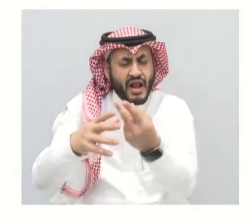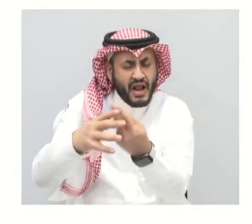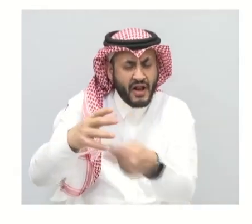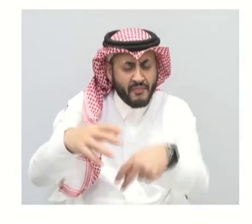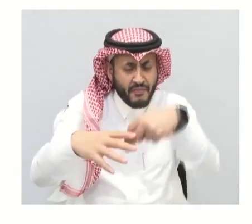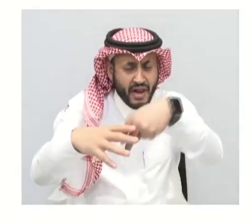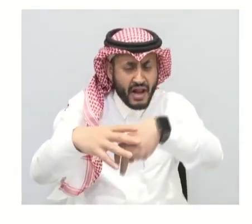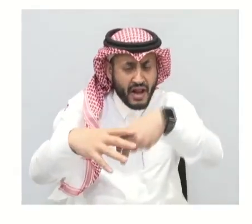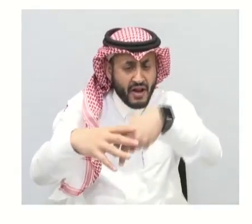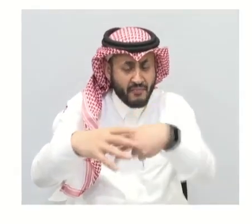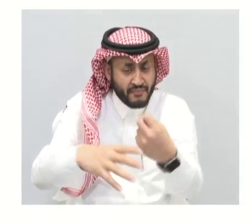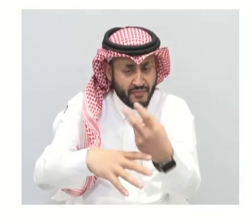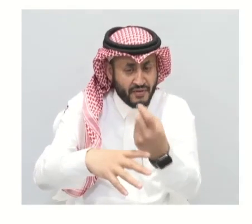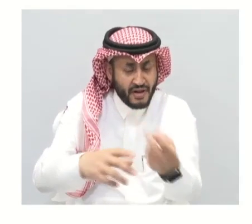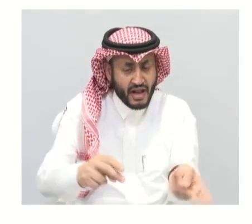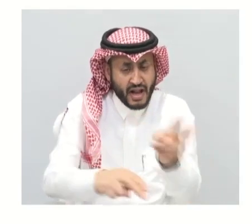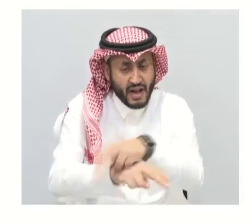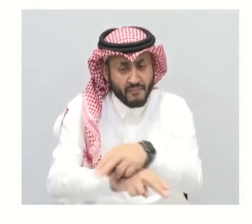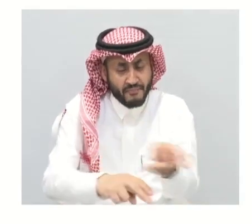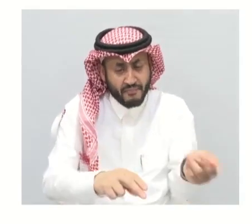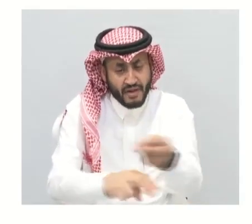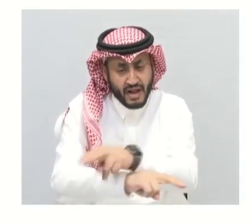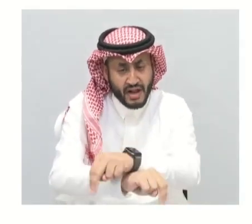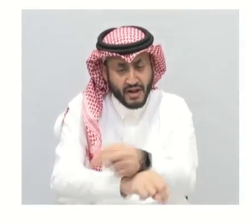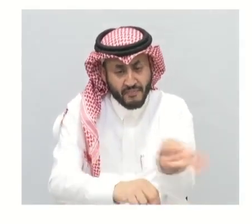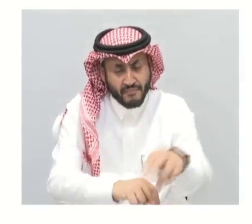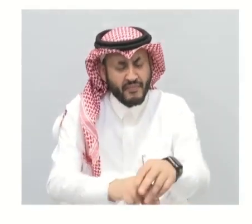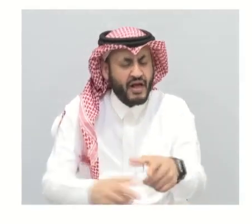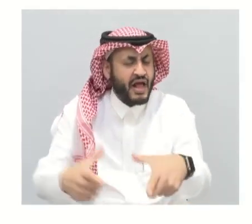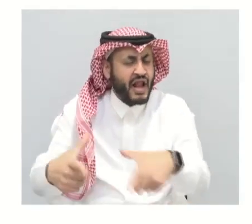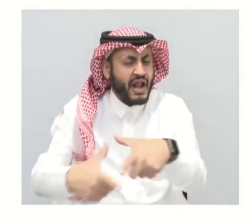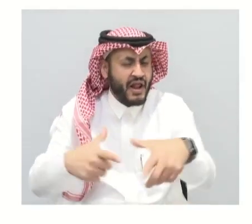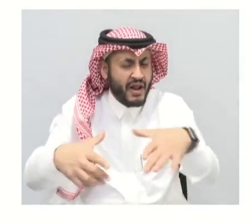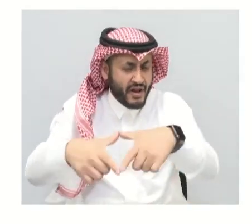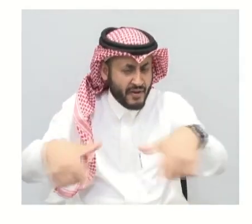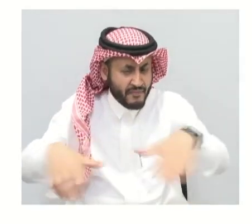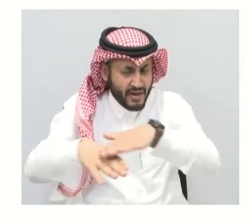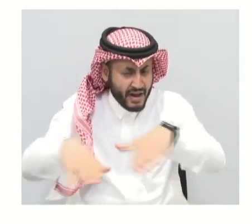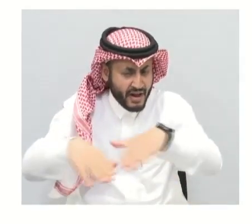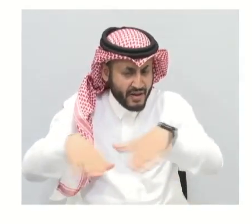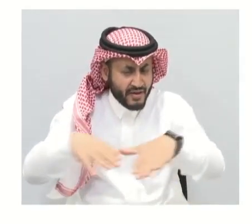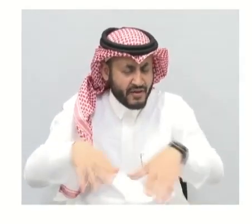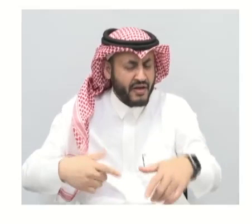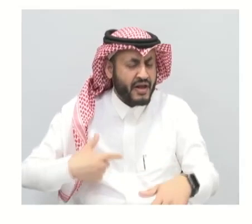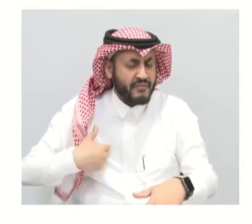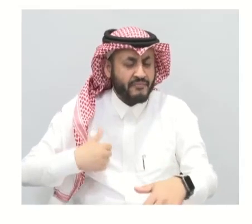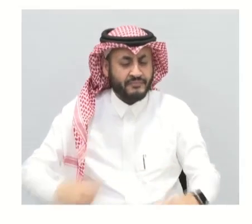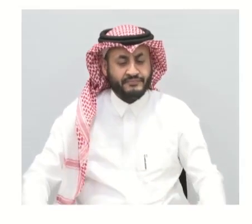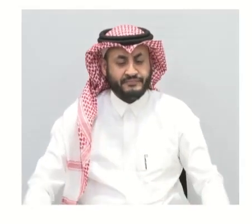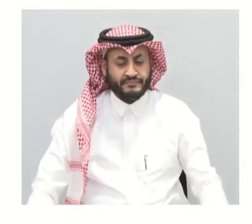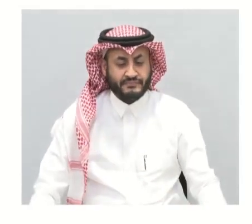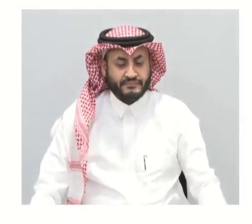النباتات والحيوانات ماذا نسمي ذلك النطاق او تلك الطبقه من طبقات التربه